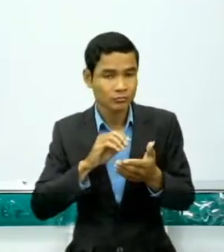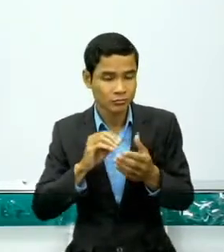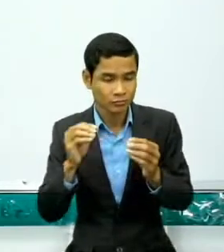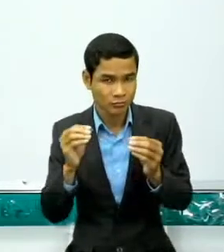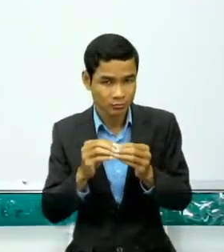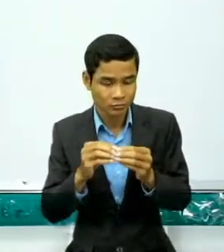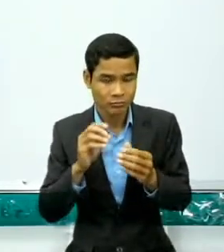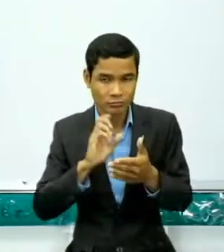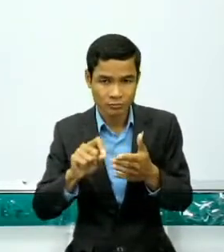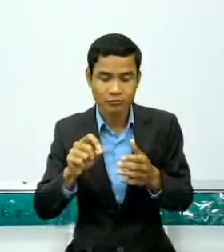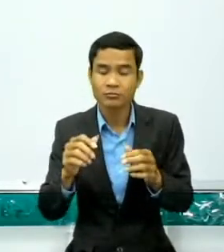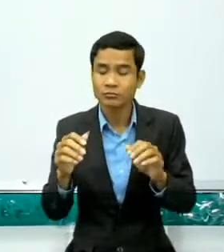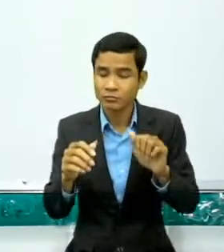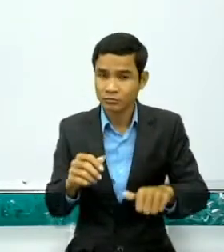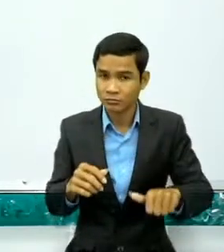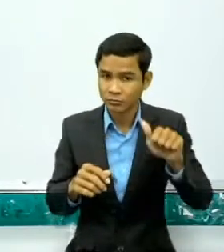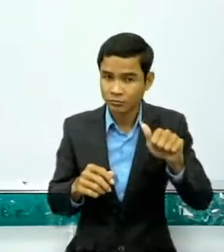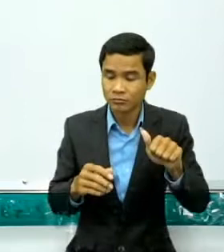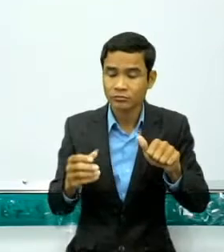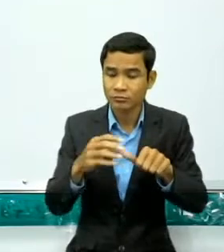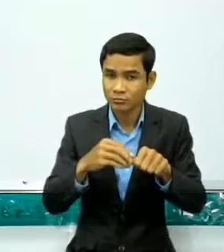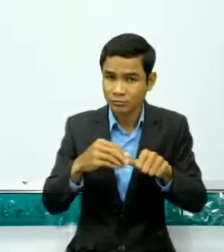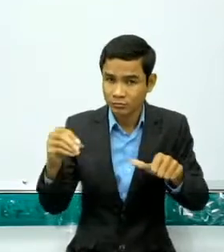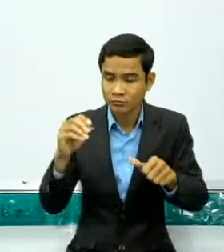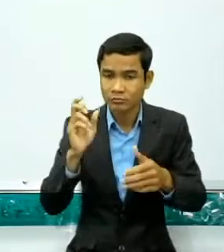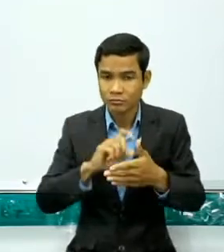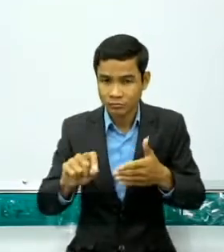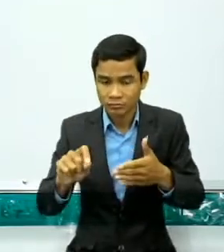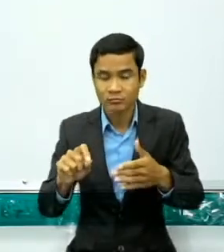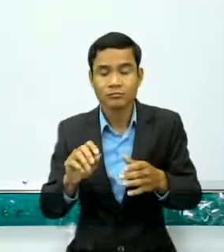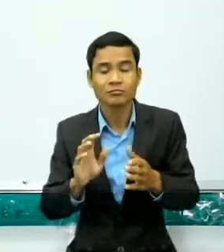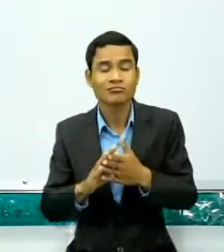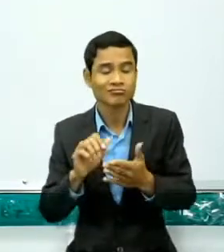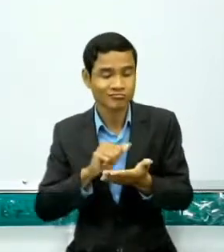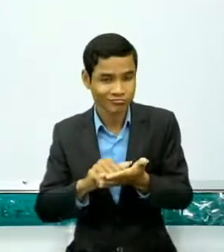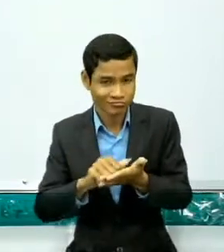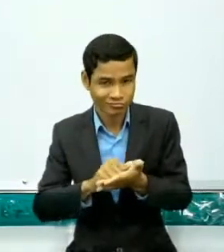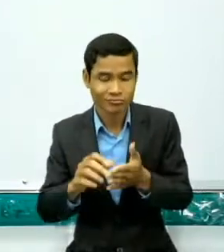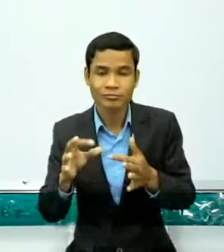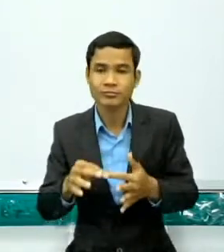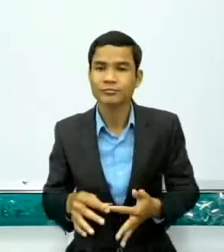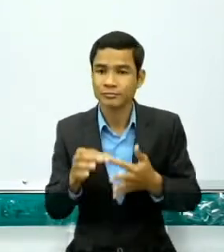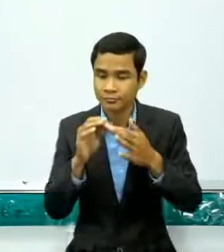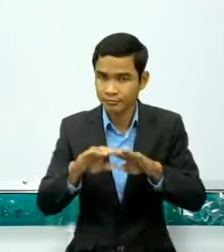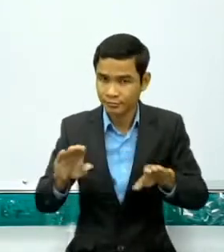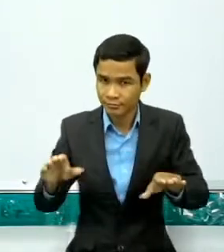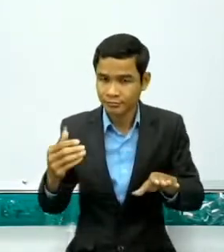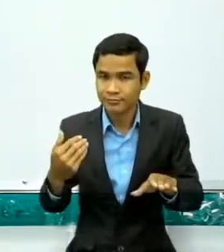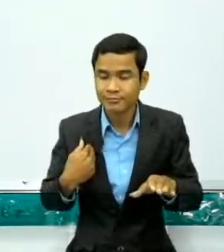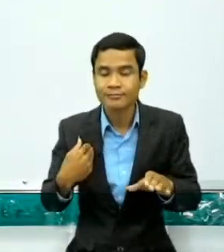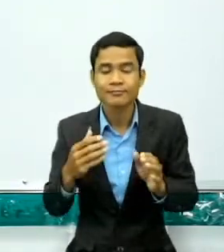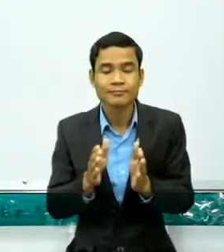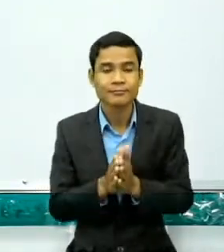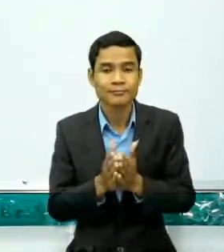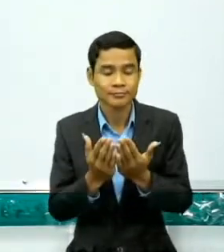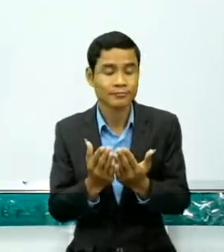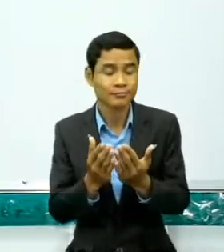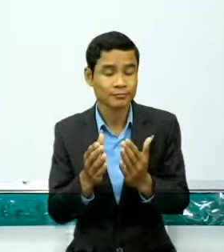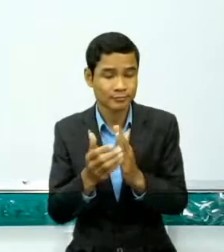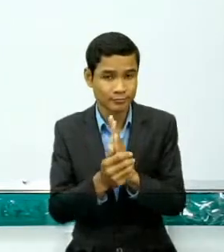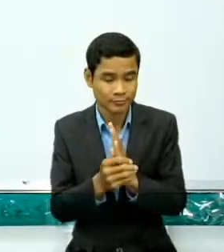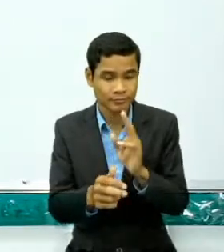ចាក្តារឈ្នួនហ្វឺតកែបលុបជាពិសេសជាងនេះទៅទៀតកូនត្រូវមានសិភៅពីរក្បាលបន្ថែមទៀត